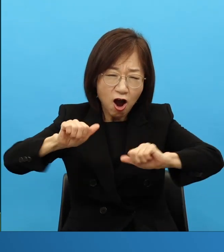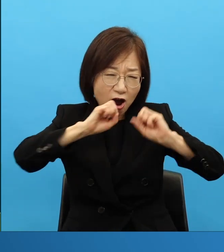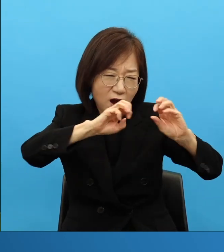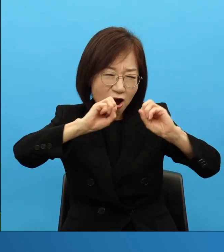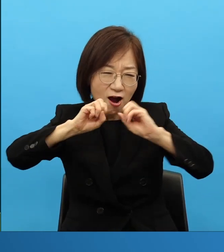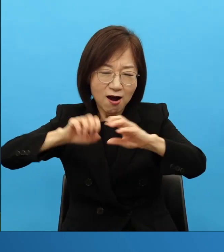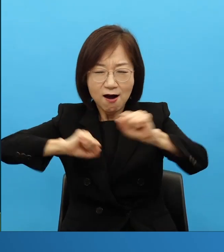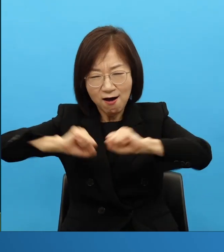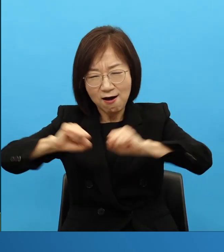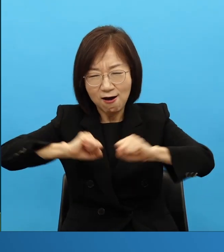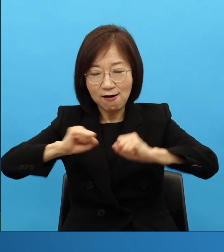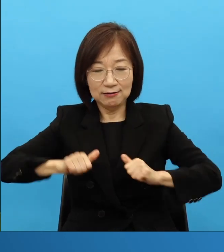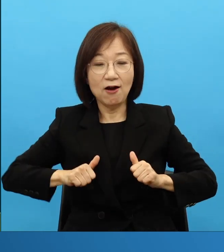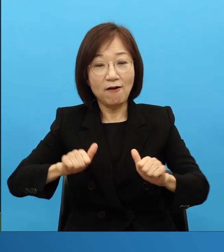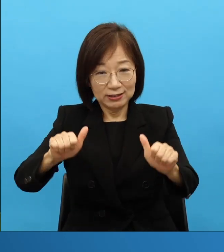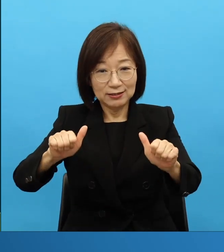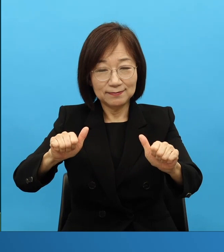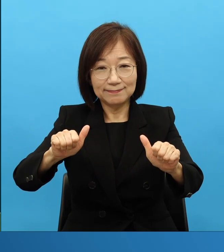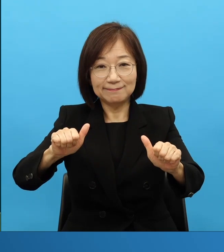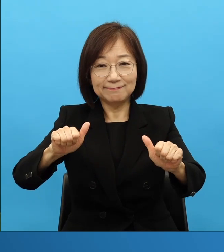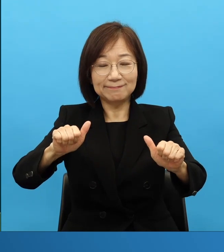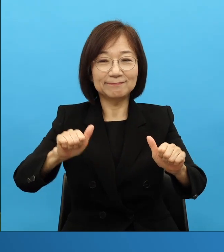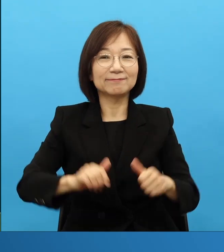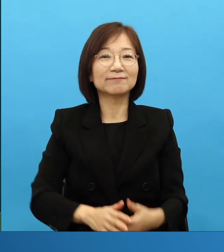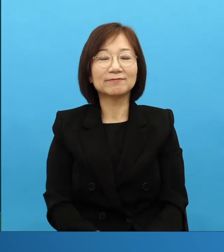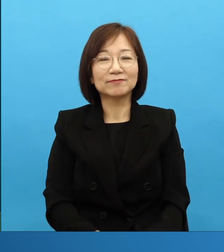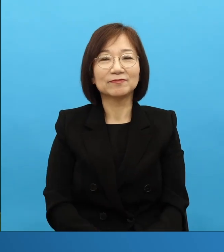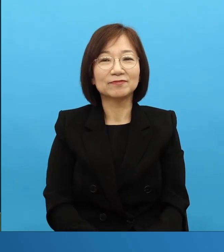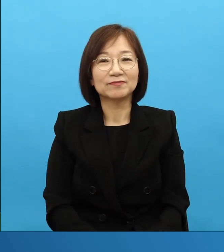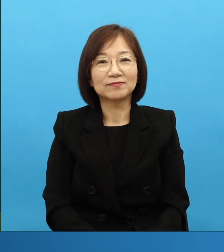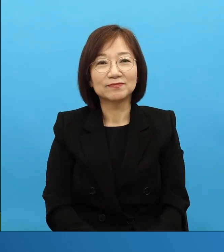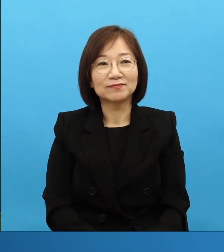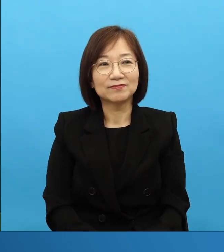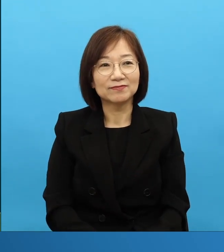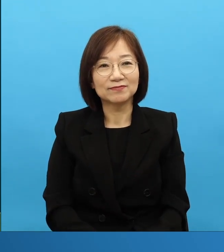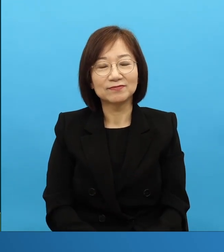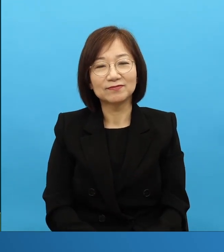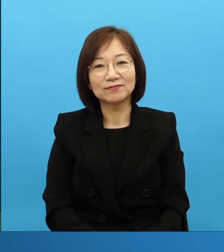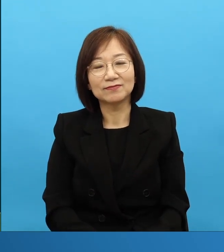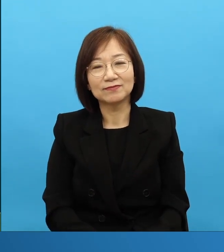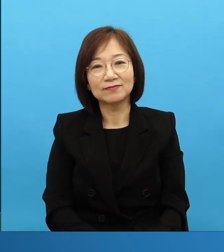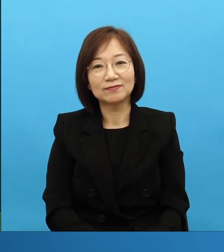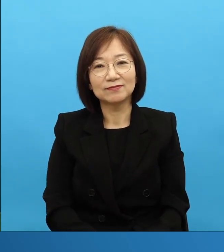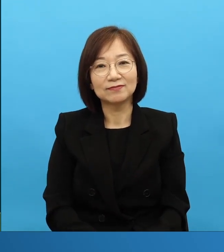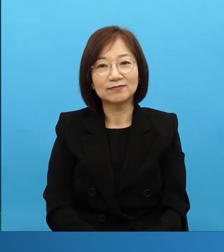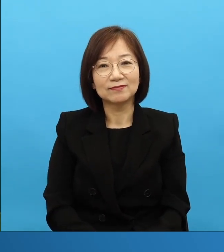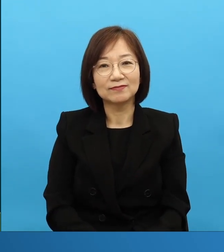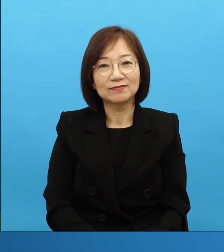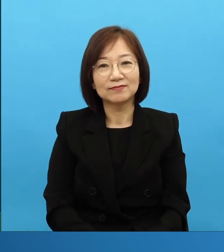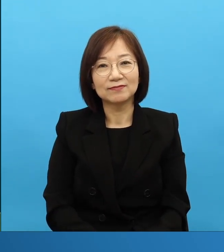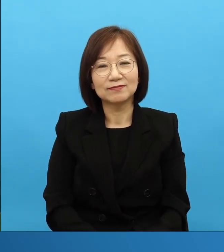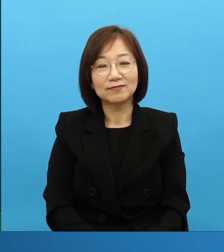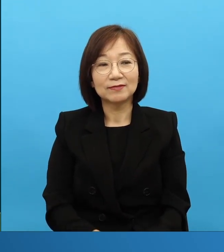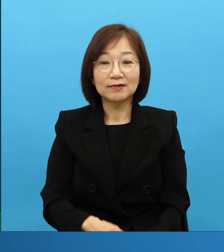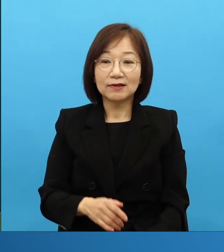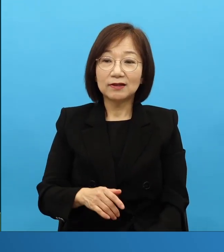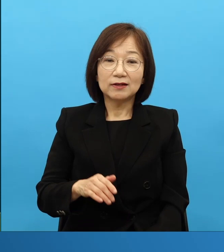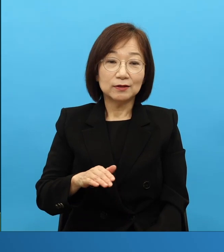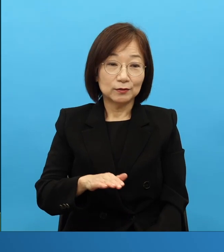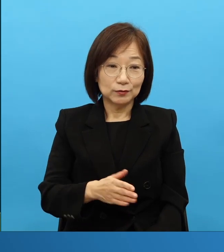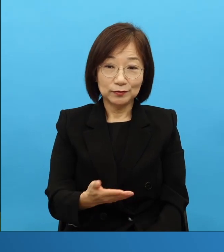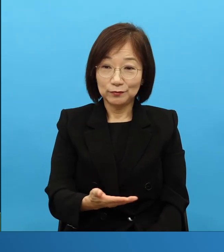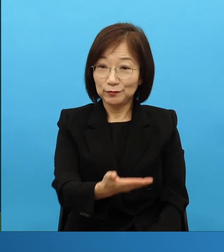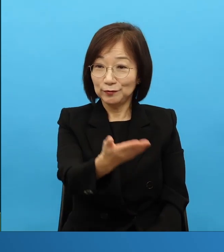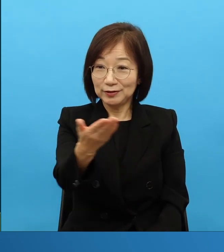evangelism. People are just going out to evangelize without raising the partisan. 오늘 여러분이 앞으로 선교대회로 우리가 귀중한